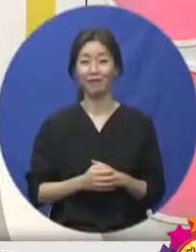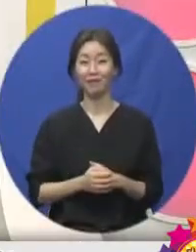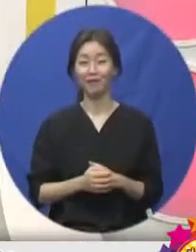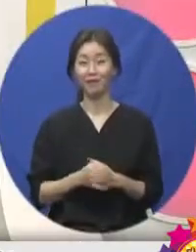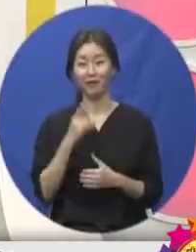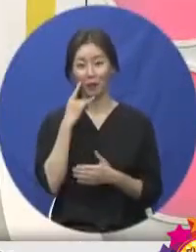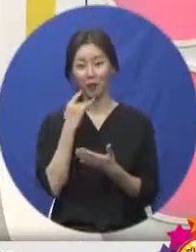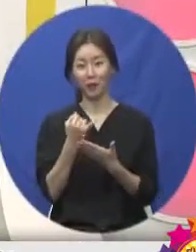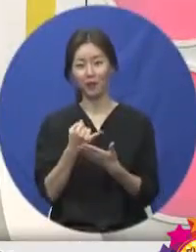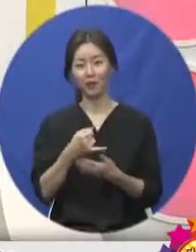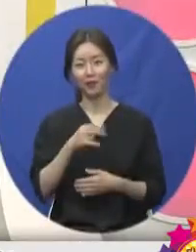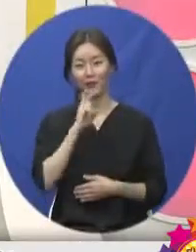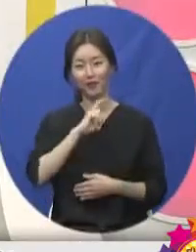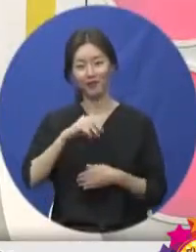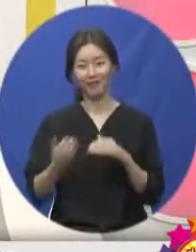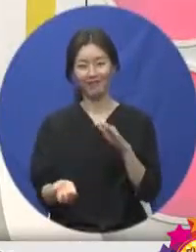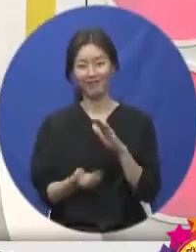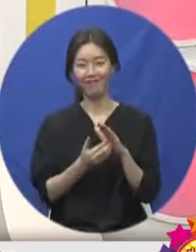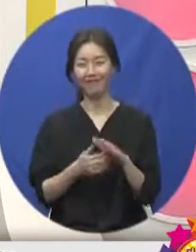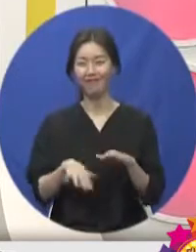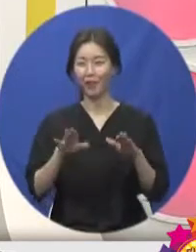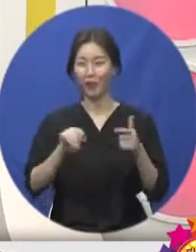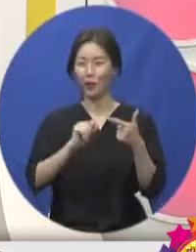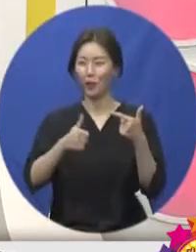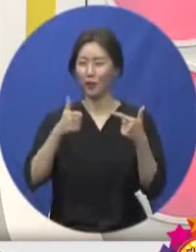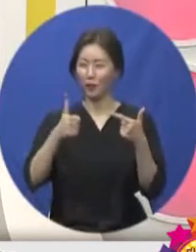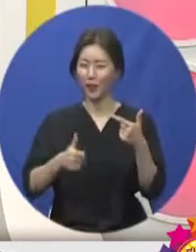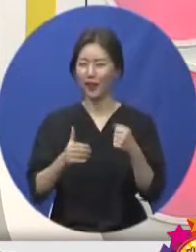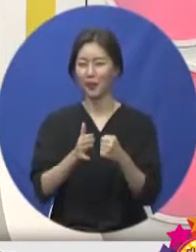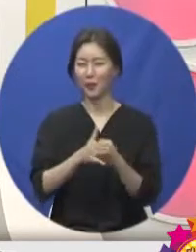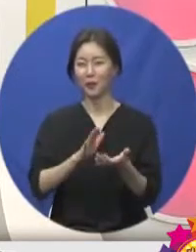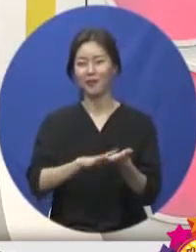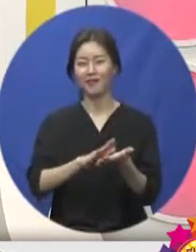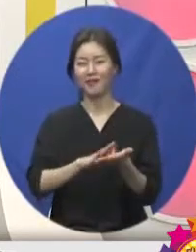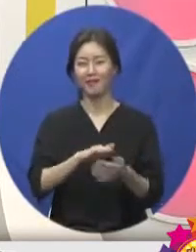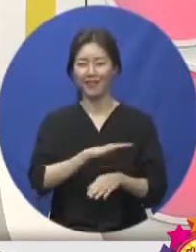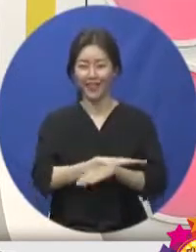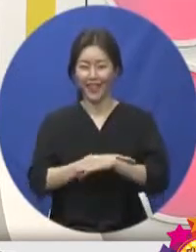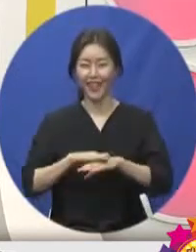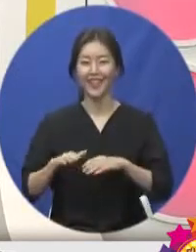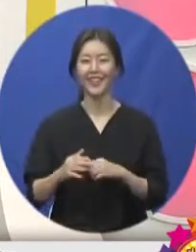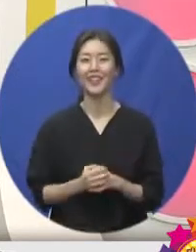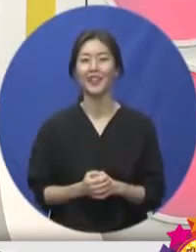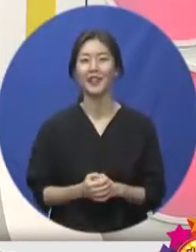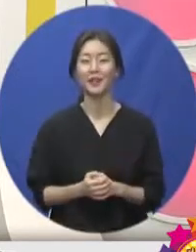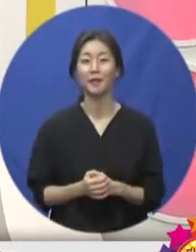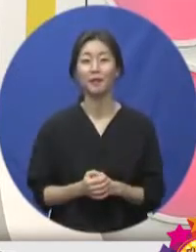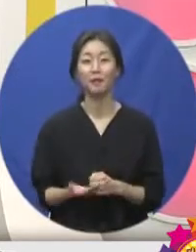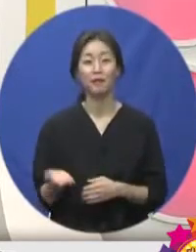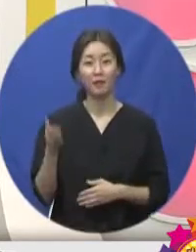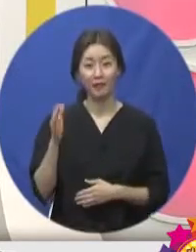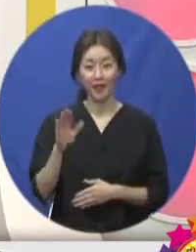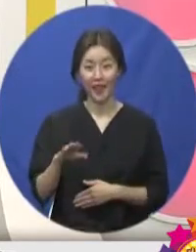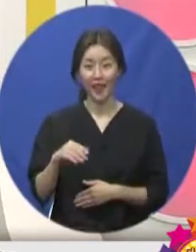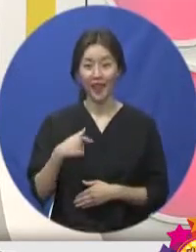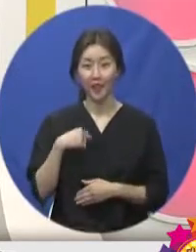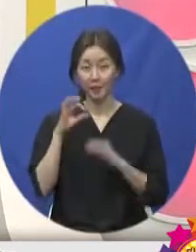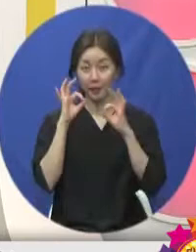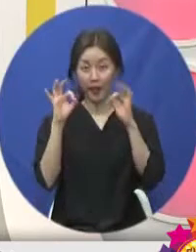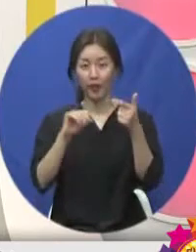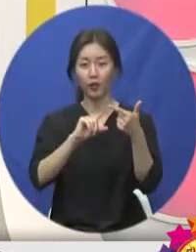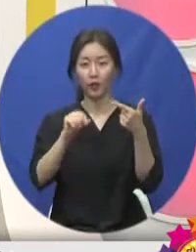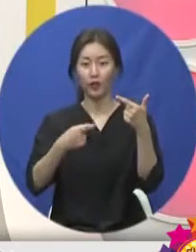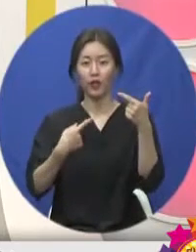어머니 노래 좀 하시구만. 박수 한번 치죠. 오늘 월말 결선이잖아요. 노래 좀 하셔. 그러니까 네. 월말 장원을 하죠. 근데 제가 네. 보니까요. 네. 6월